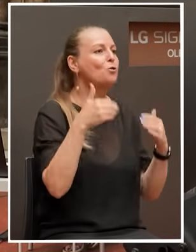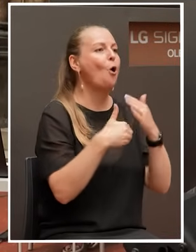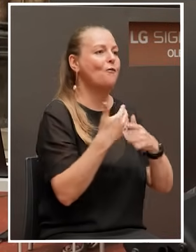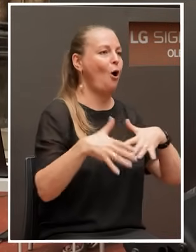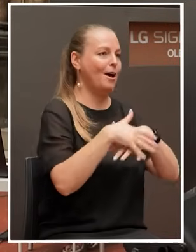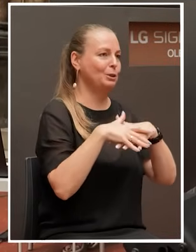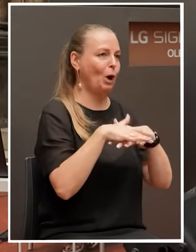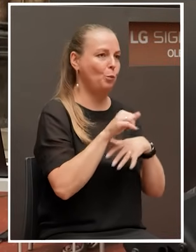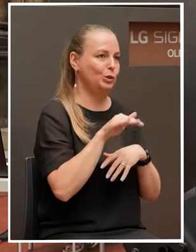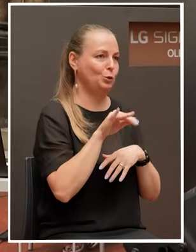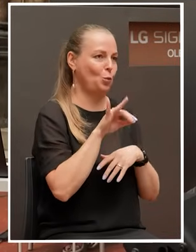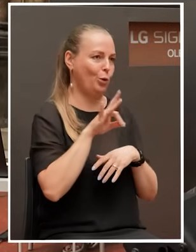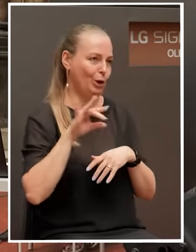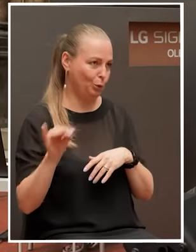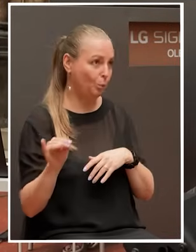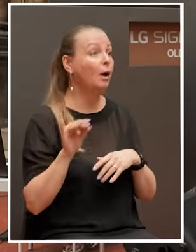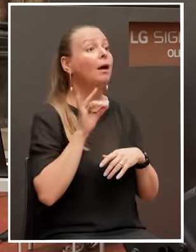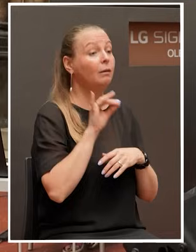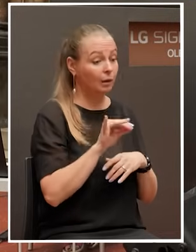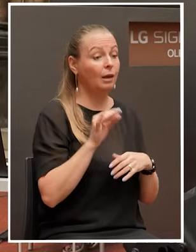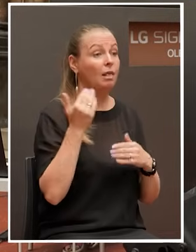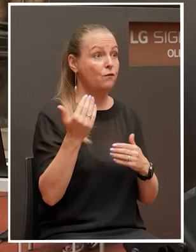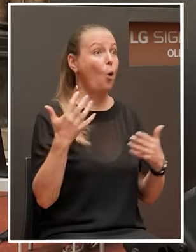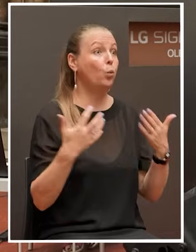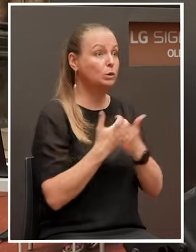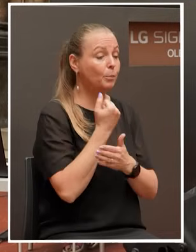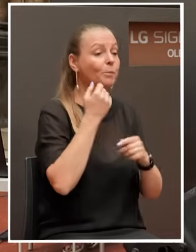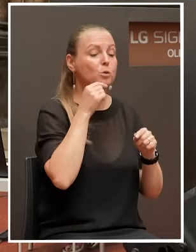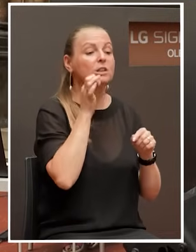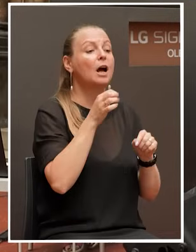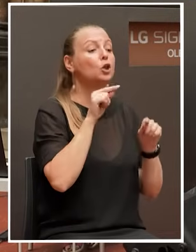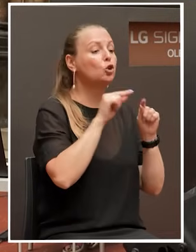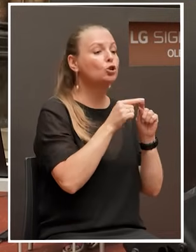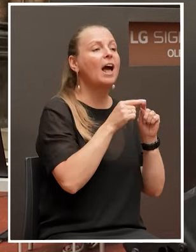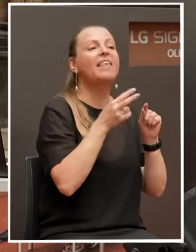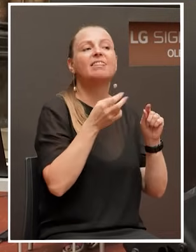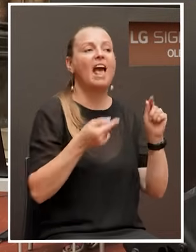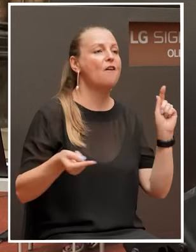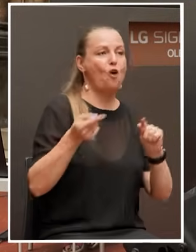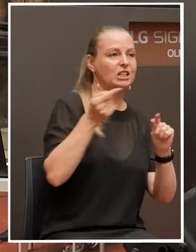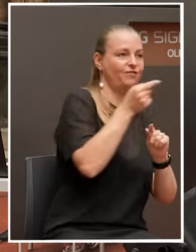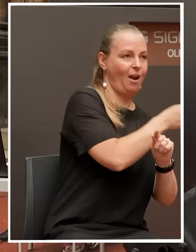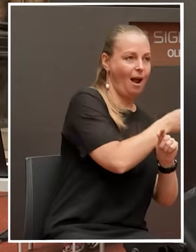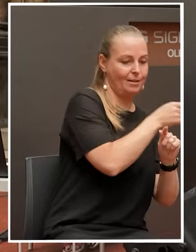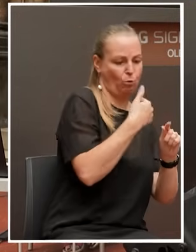новую аудиторию. И успех его, вот точка невозврата, после которой можно говорить о рождении